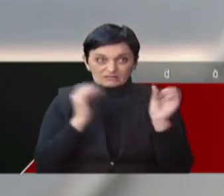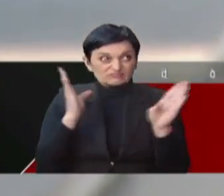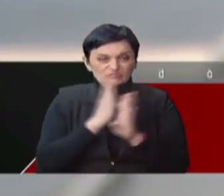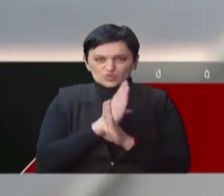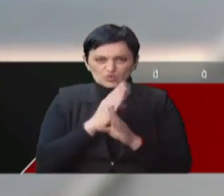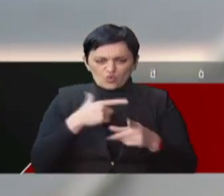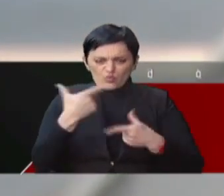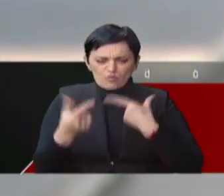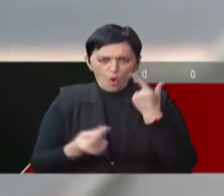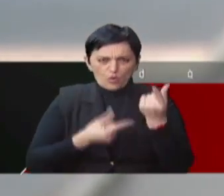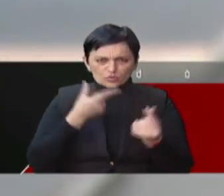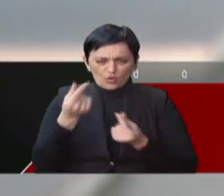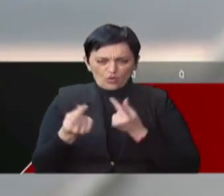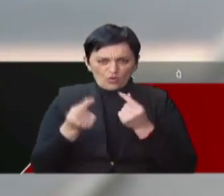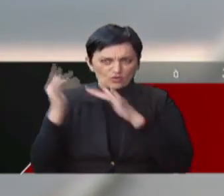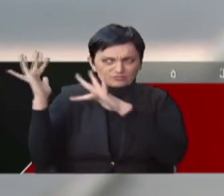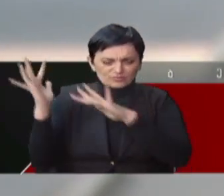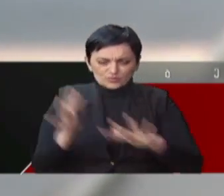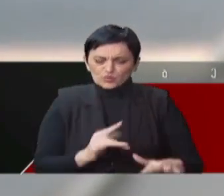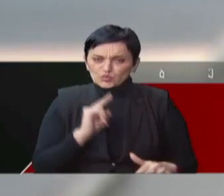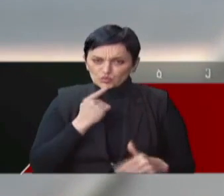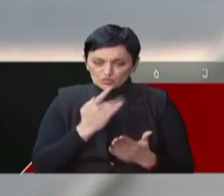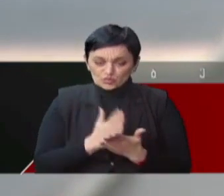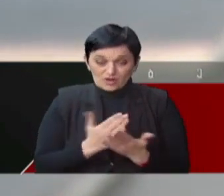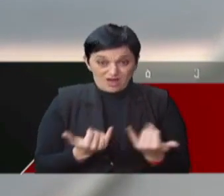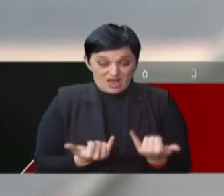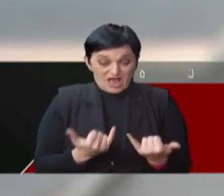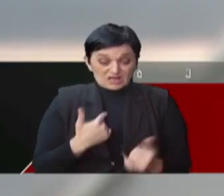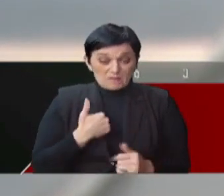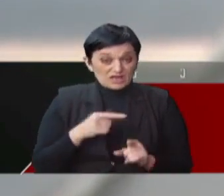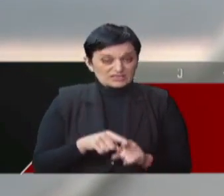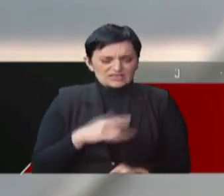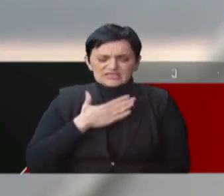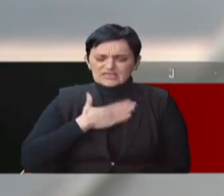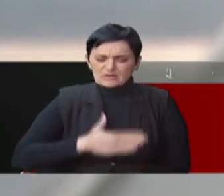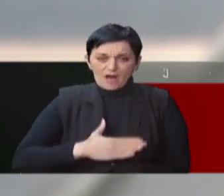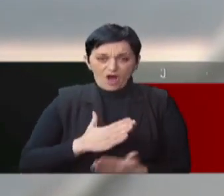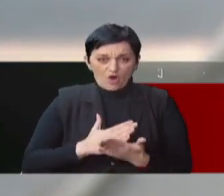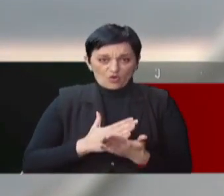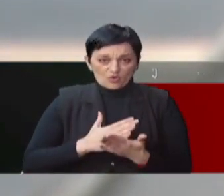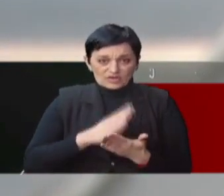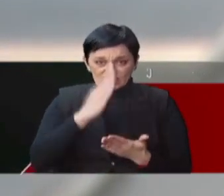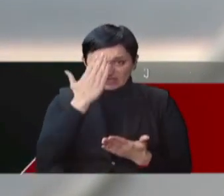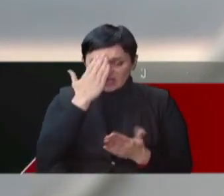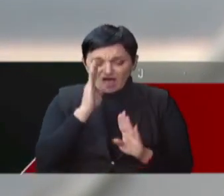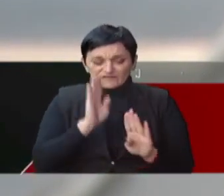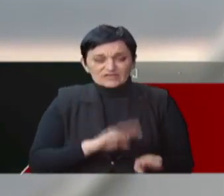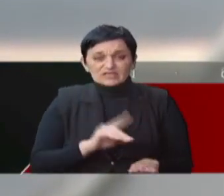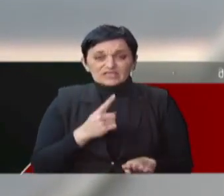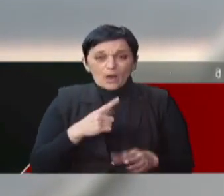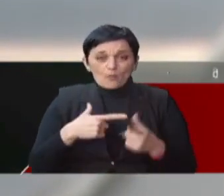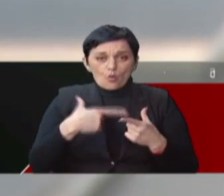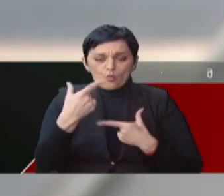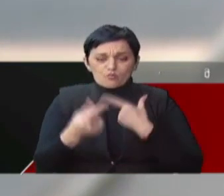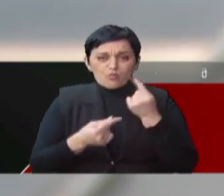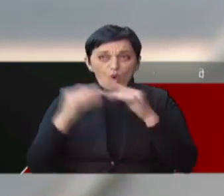ძალიან ფოთოლცენა როცა არის რთულია. მე ახლა ისე კმაყოფილი ვარ, რძავანები თავი, რატომ იცით,